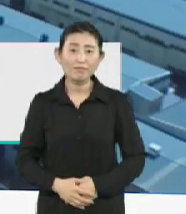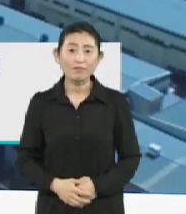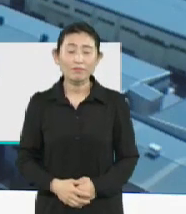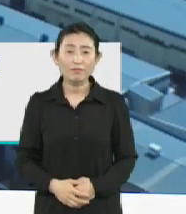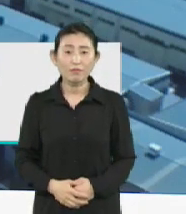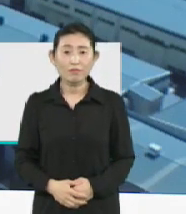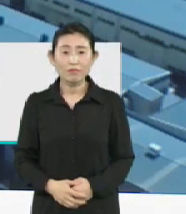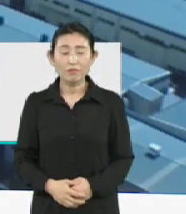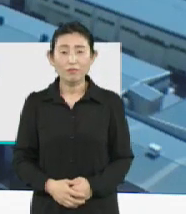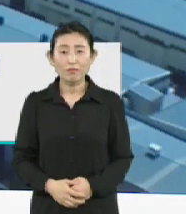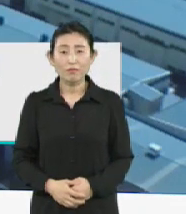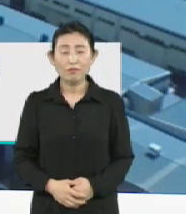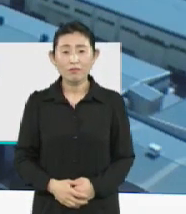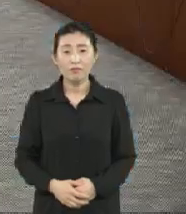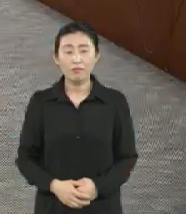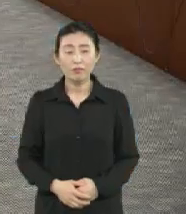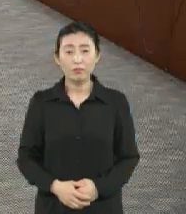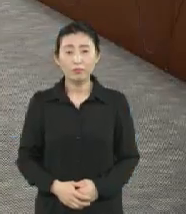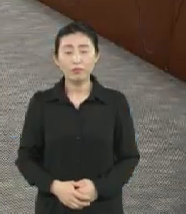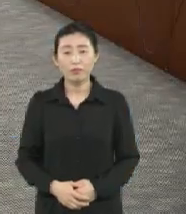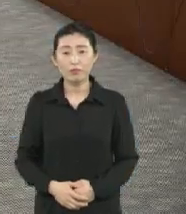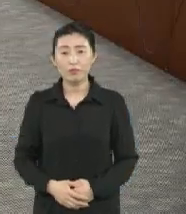서울방송센터 김성민 기자입니다.